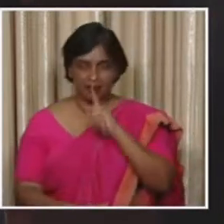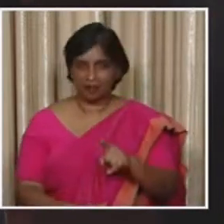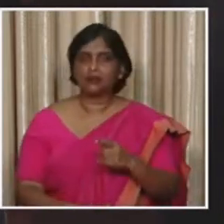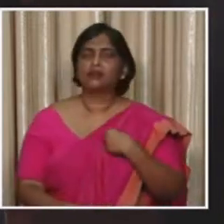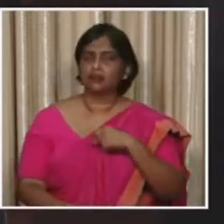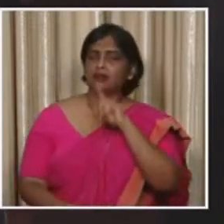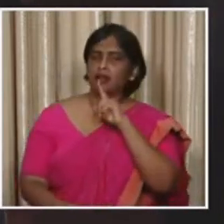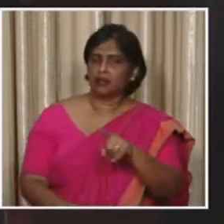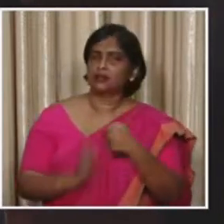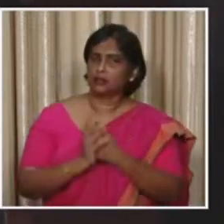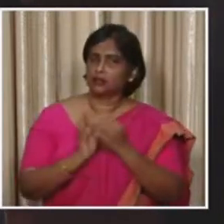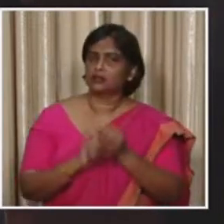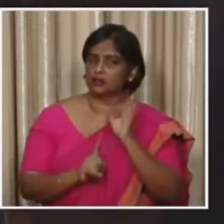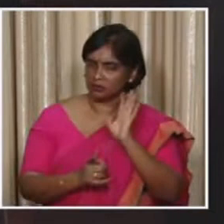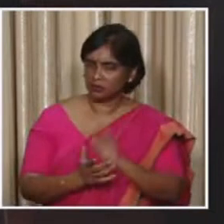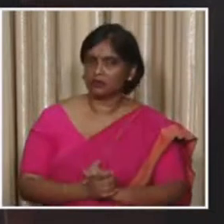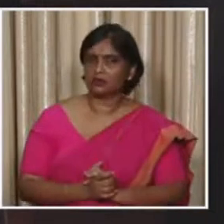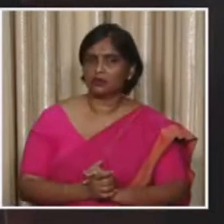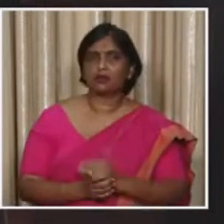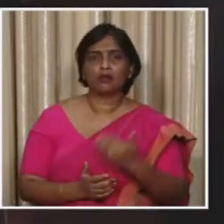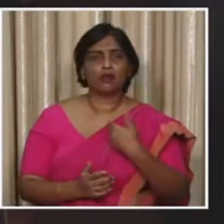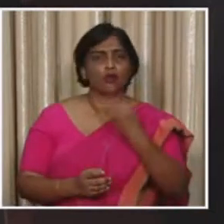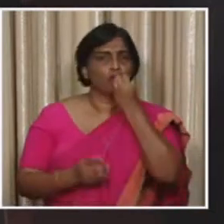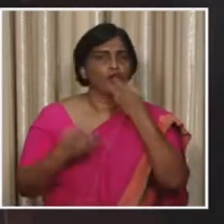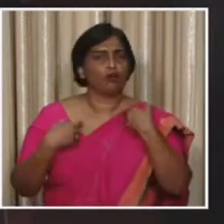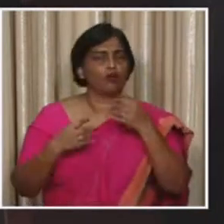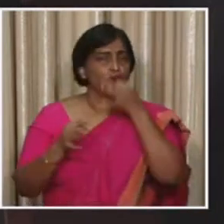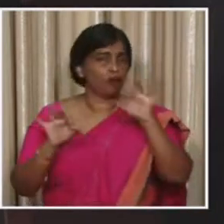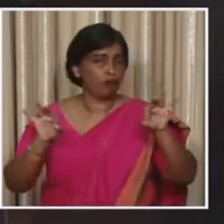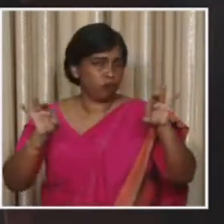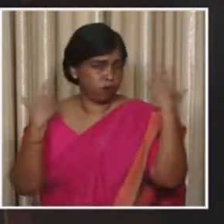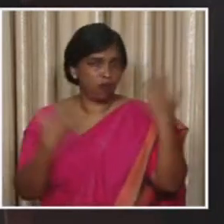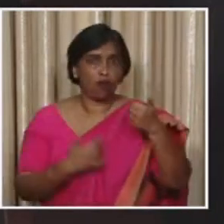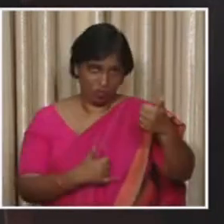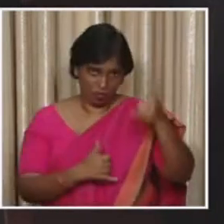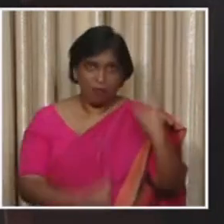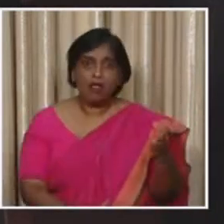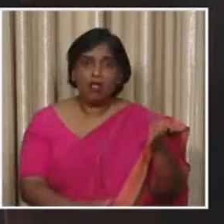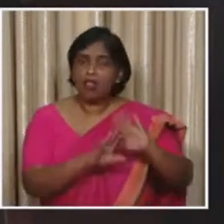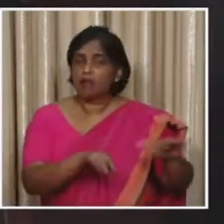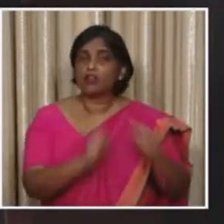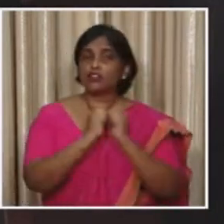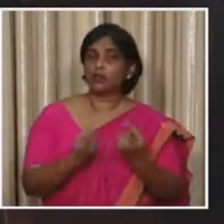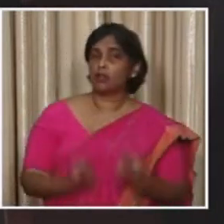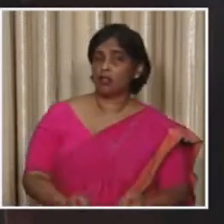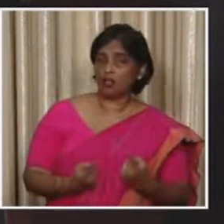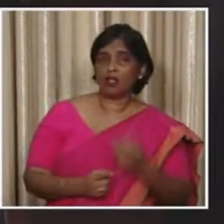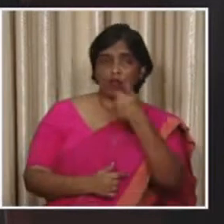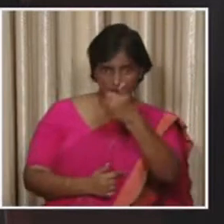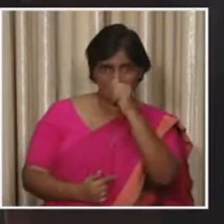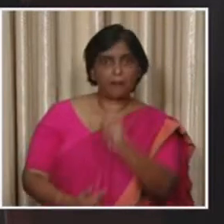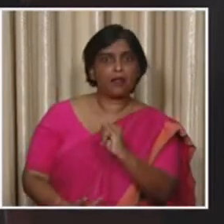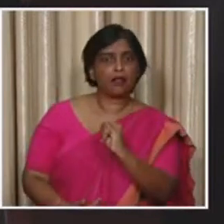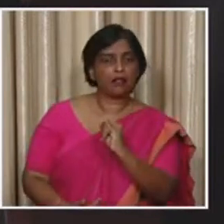මම අහන්න කැමතියි ගරු ජනාධිපතිතුමාගෙන් මන්ද පෝෂණයේ වැඩි වීම සුබද අසුබද? රැකියා අහිමි වීම සුබද